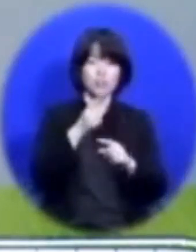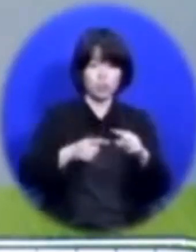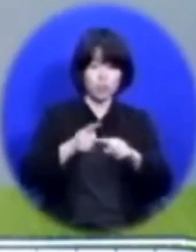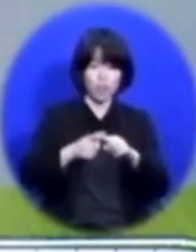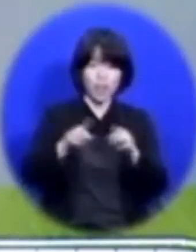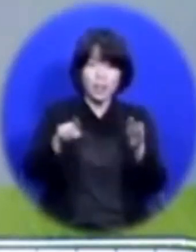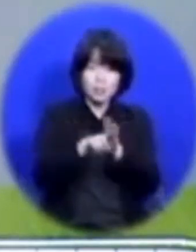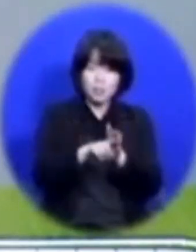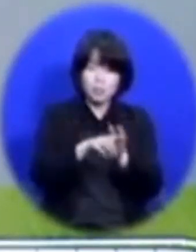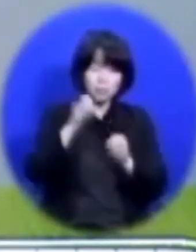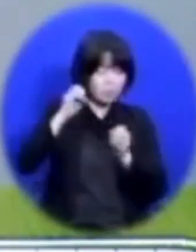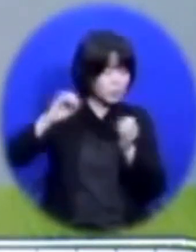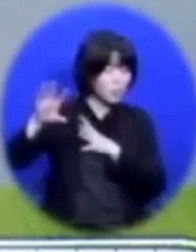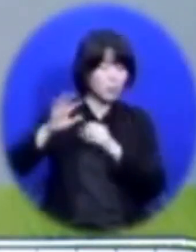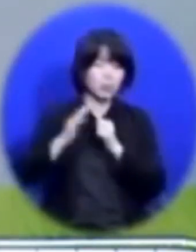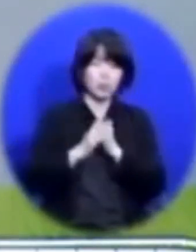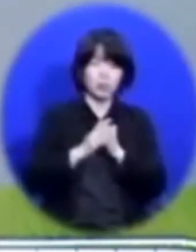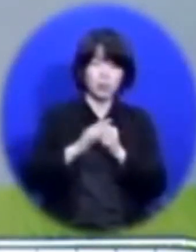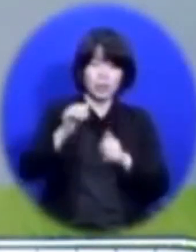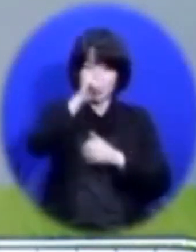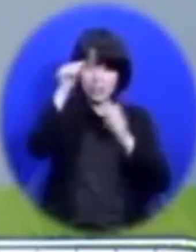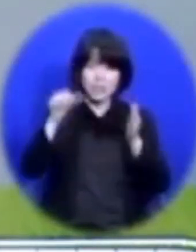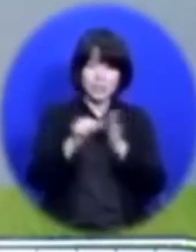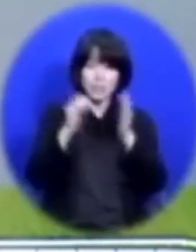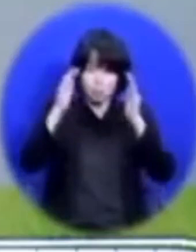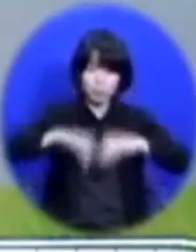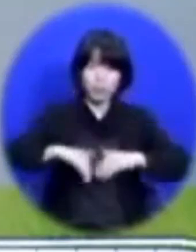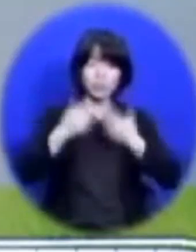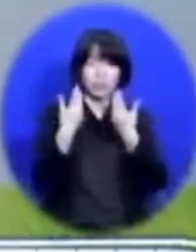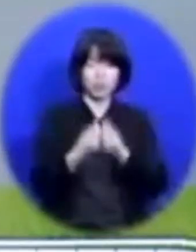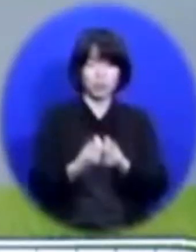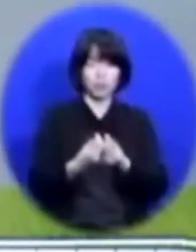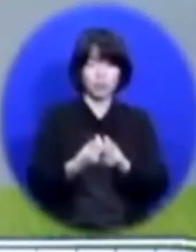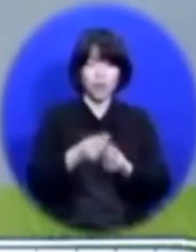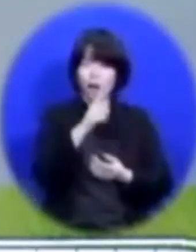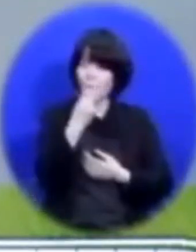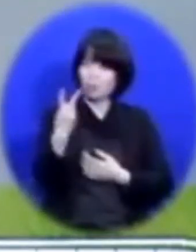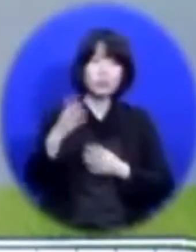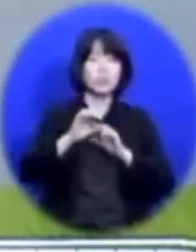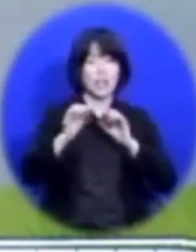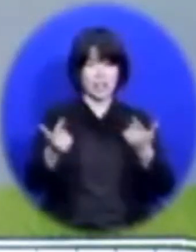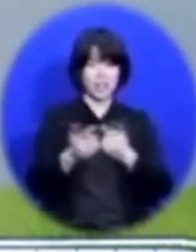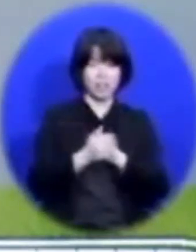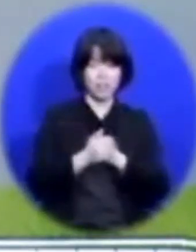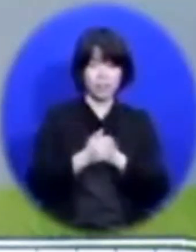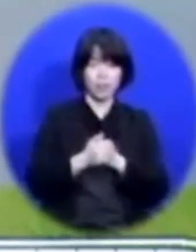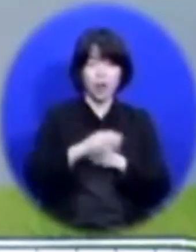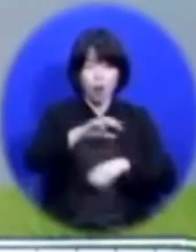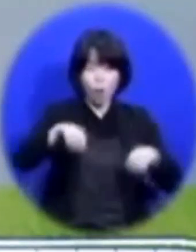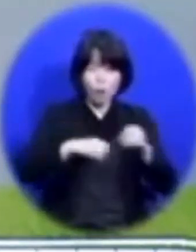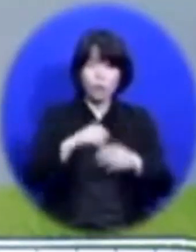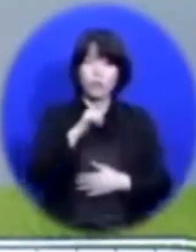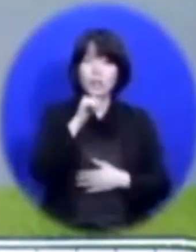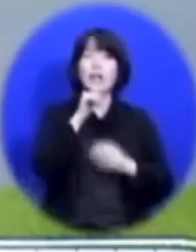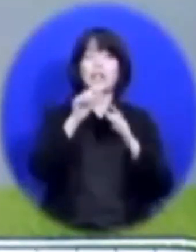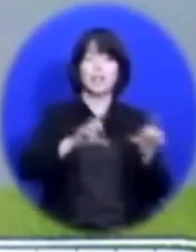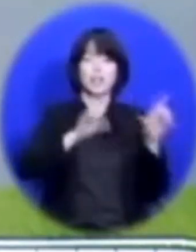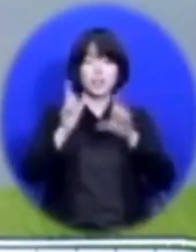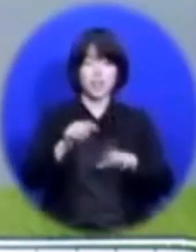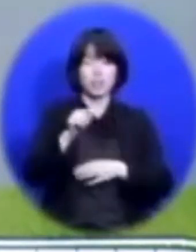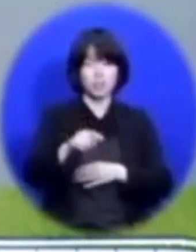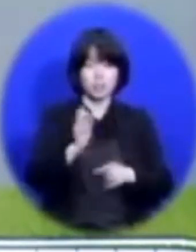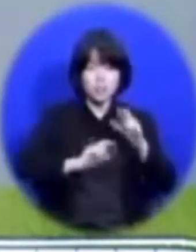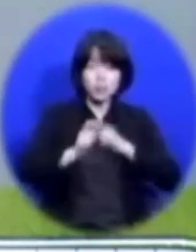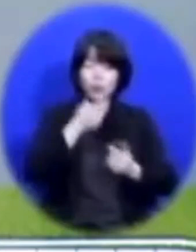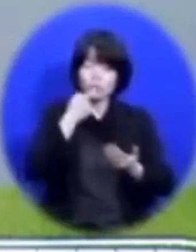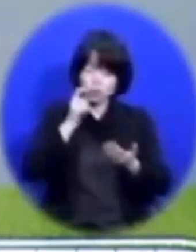하게살다가 신앙을잃고 인생이무너진사람들의사례는무수히많습니다.사실 가난